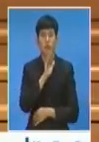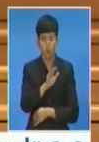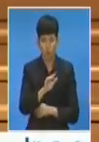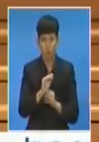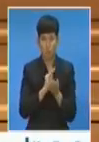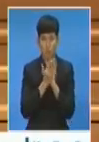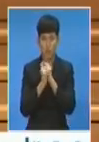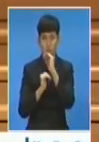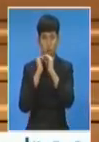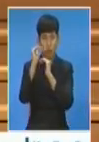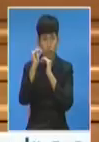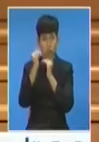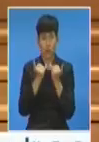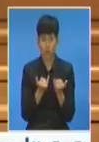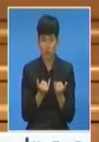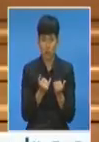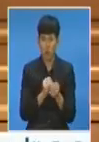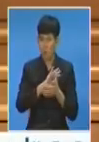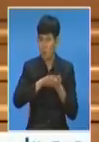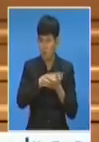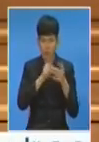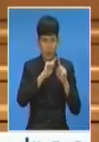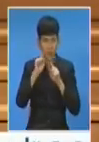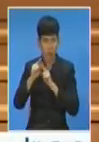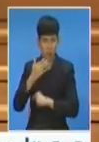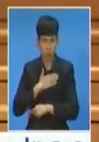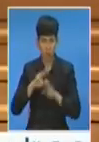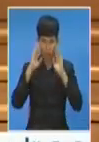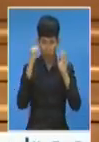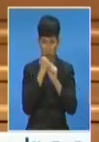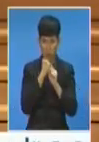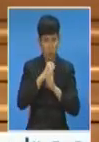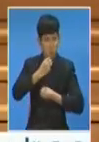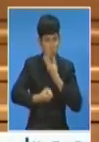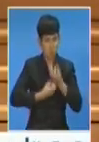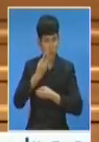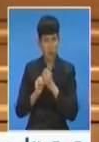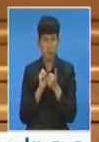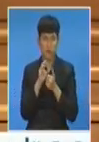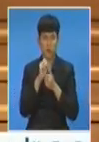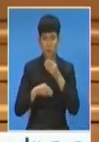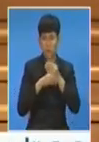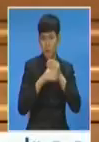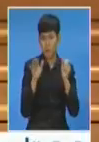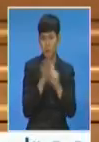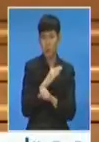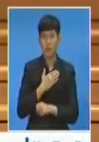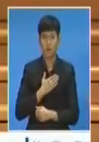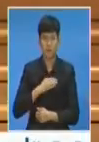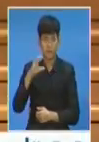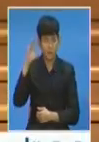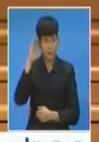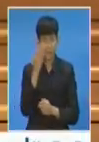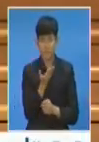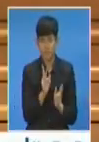การปฏิรูปในทุกแผนที่กับผมมีประสบการณ์เหล่านั้นก็เชื่อแน่ว่าคณะกรรมาธิการอาจจะนำ